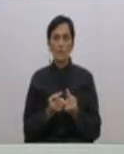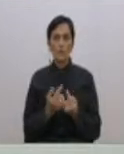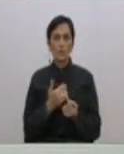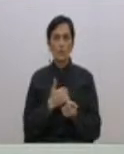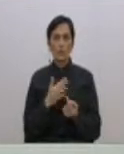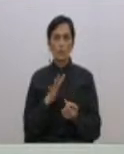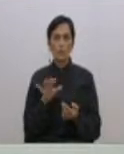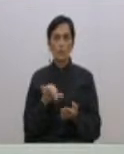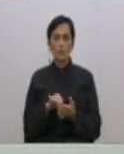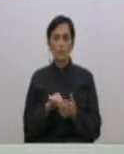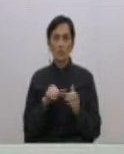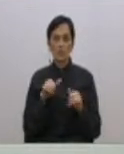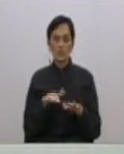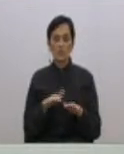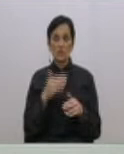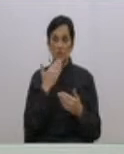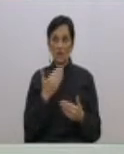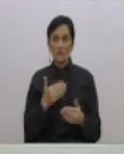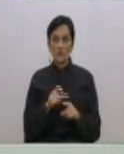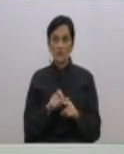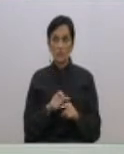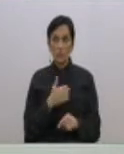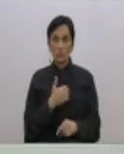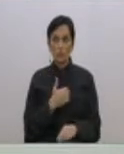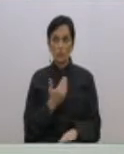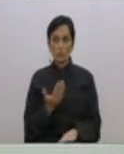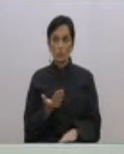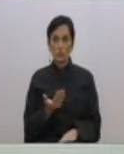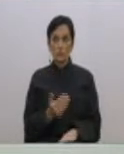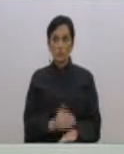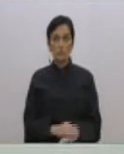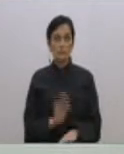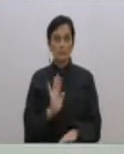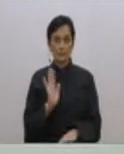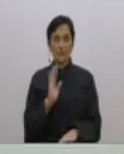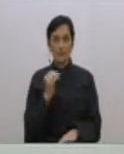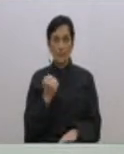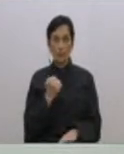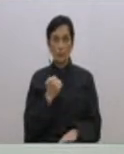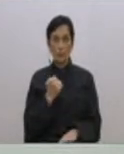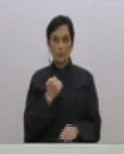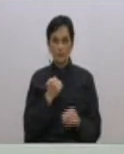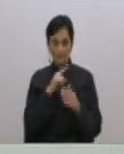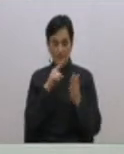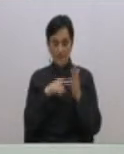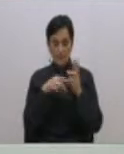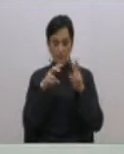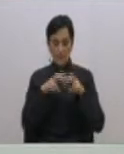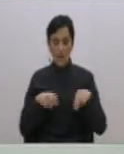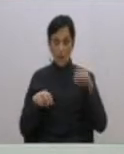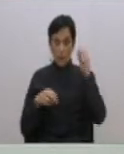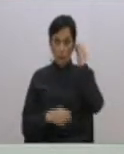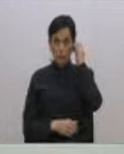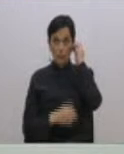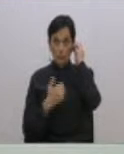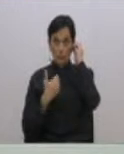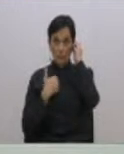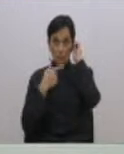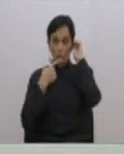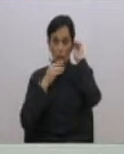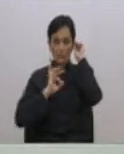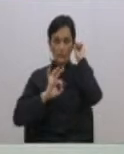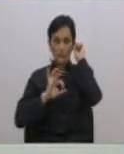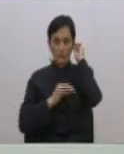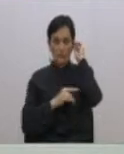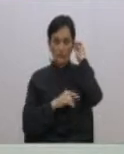arsul camusla, dar sunt situate absurd. Ar maglot, maglot, dar sunt fiind doda, am trebuit să-l numesc și mă va fi chiar